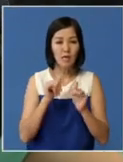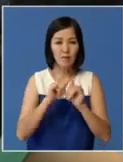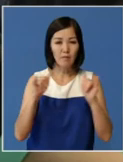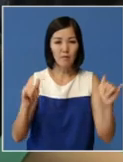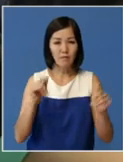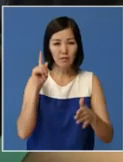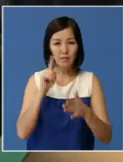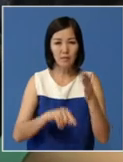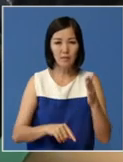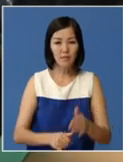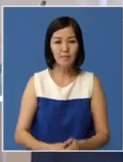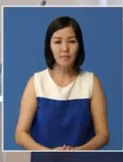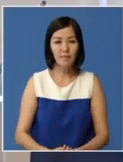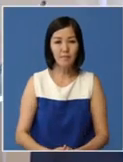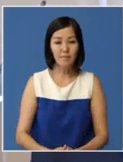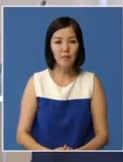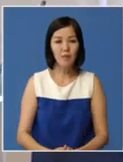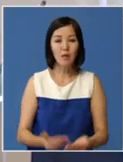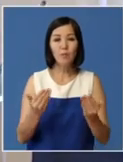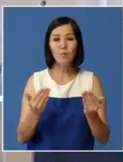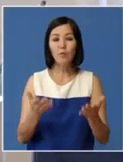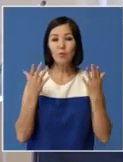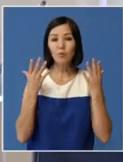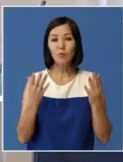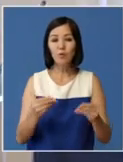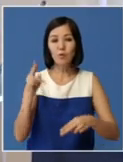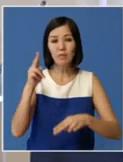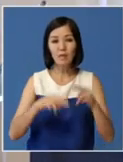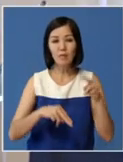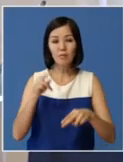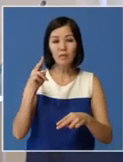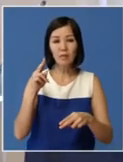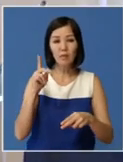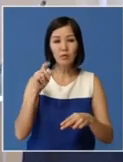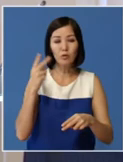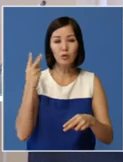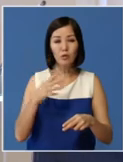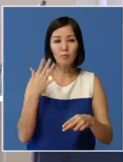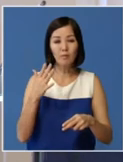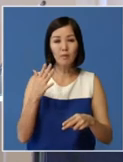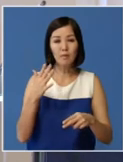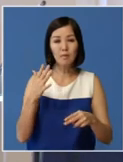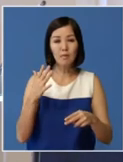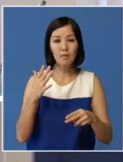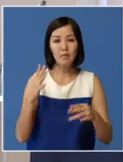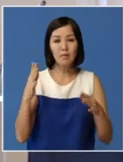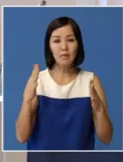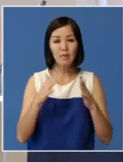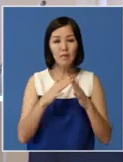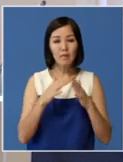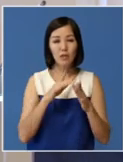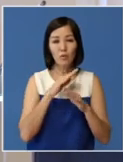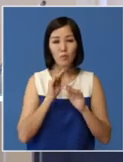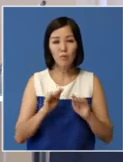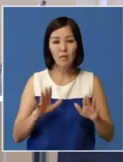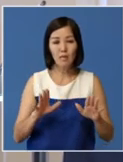Әбдіреймов. Бүгінгі күнге құрылысы салынып жатқан 125 коттедждің 70 коттеджін бұл да